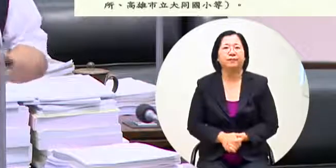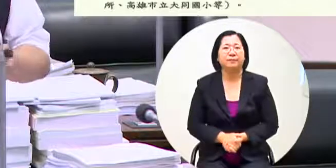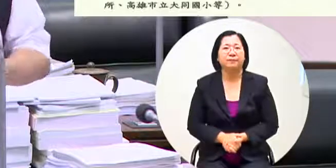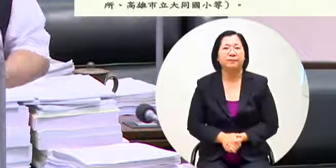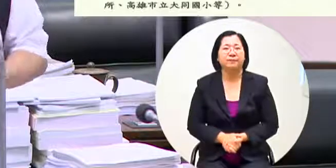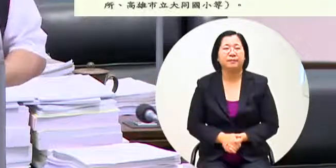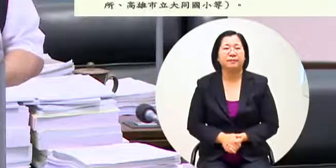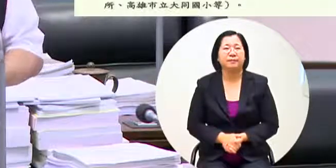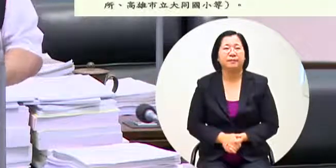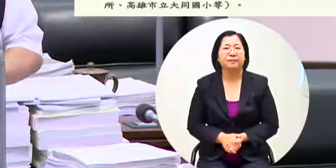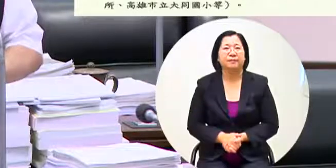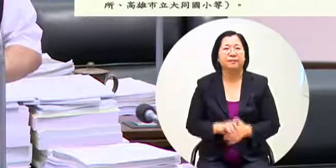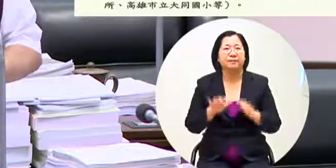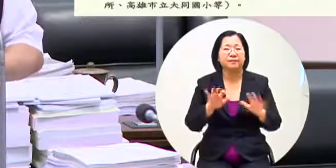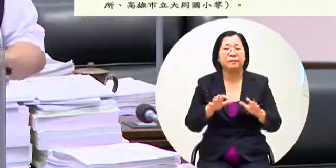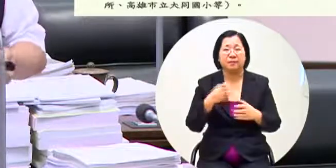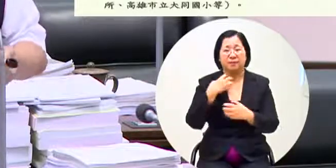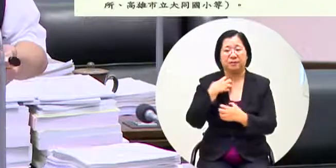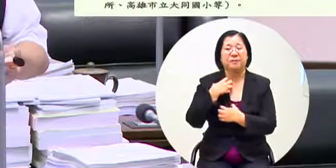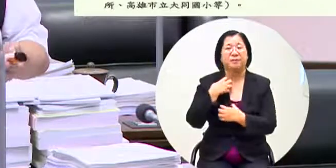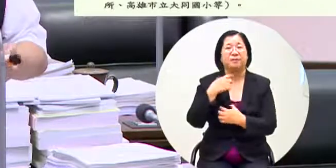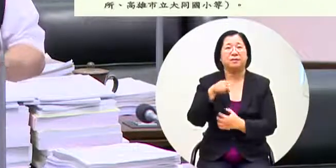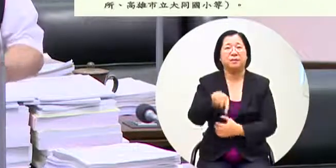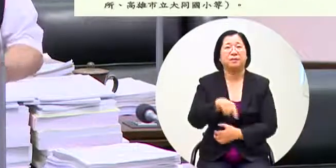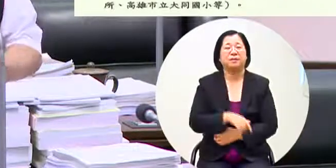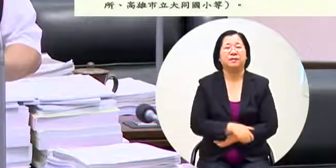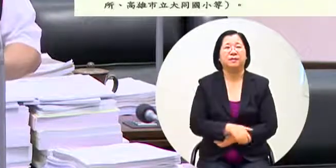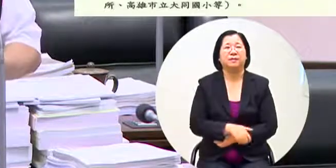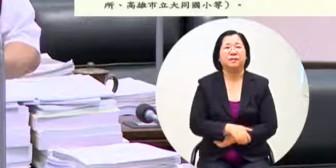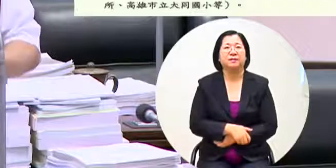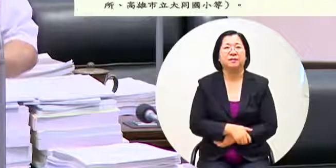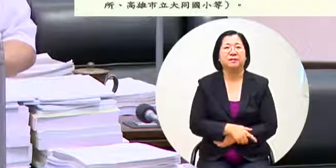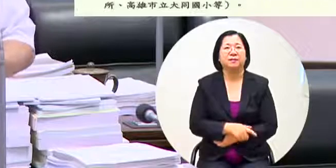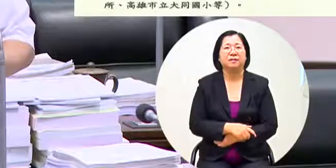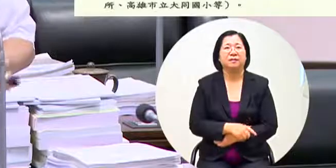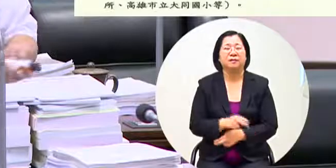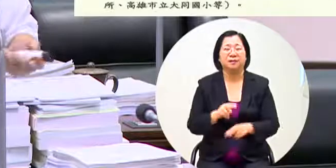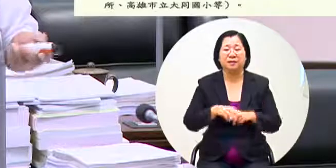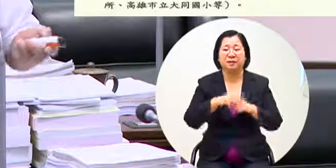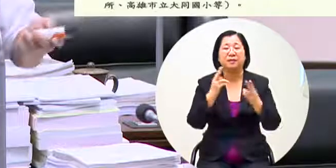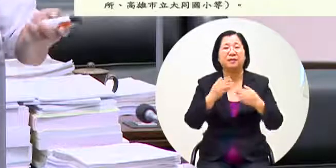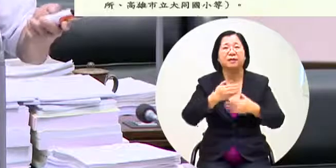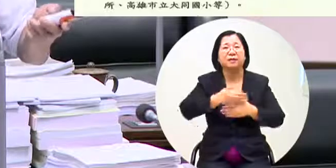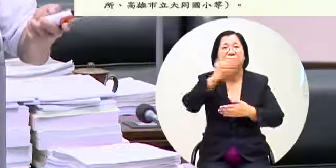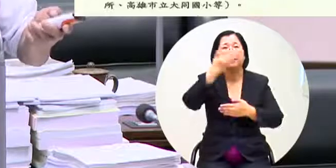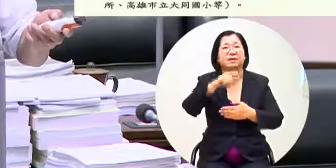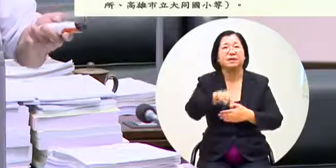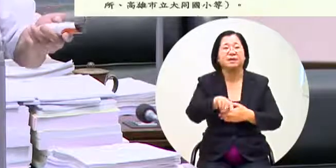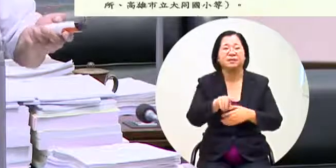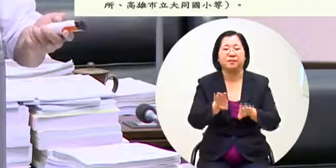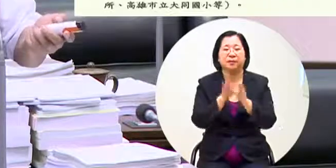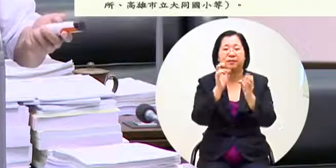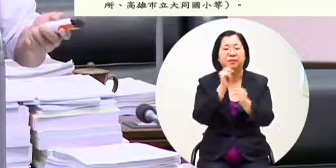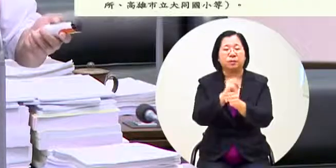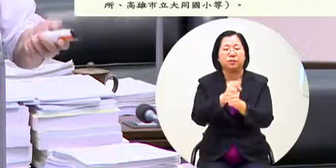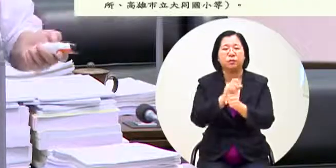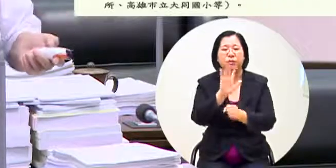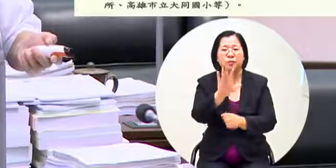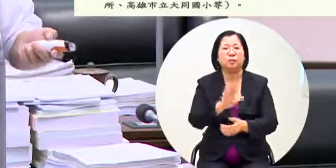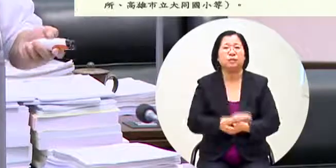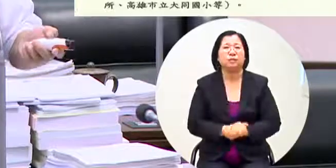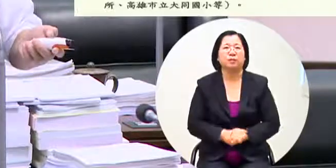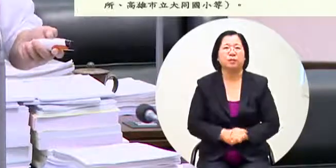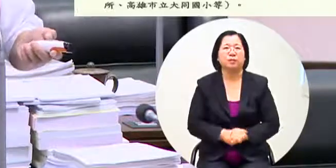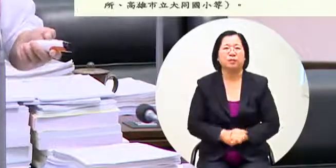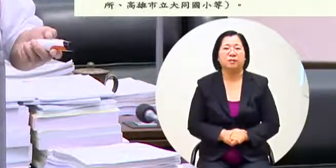遐嘛已经拢啊即个开幕伫营运伫操作啊嘛，啊，所以有足济问题，拢总是